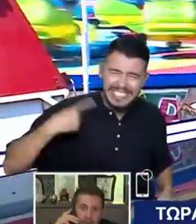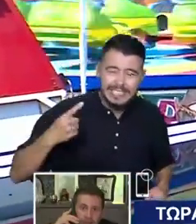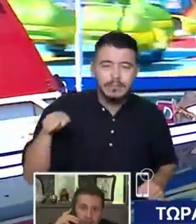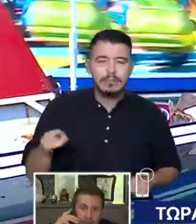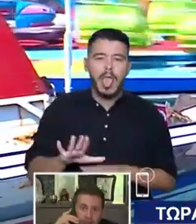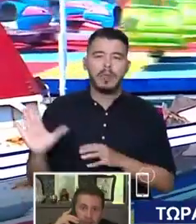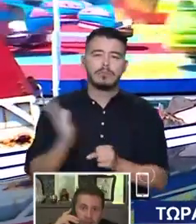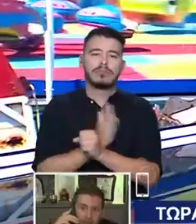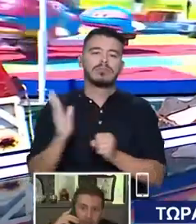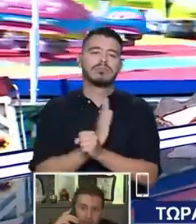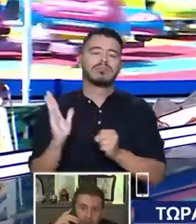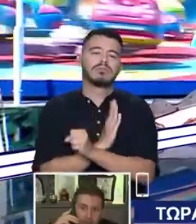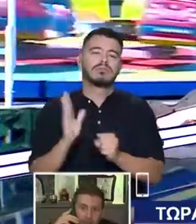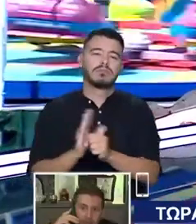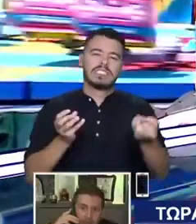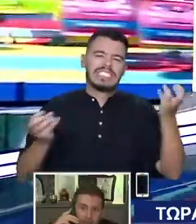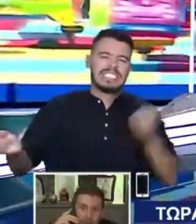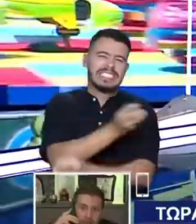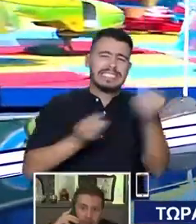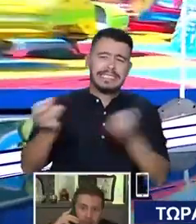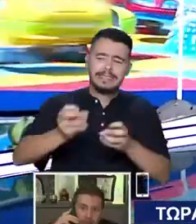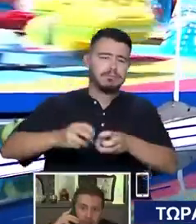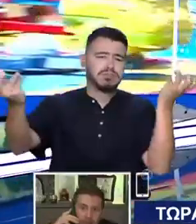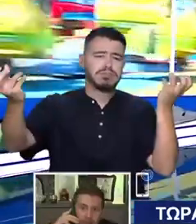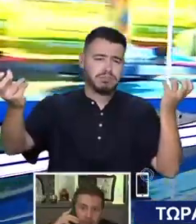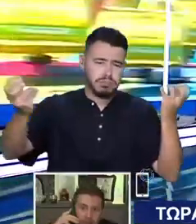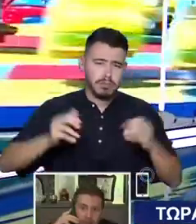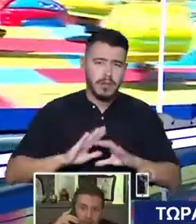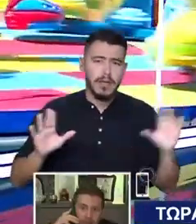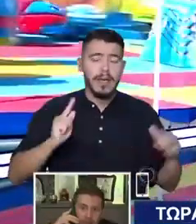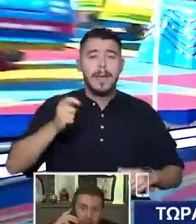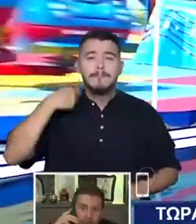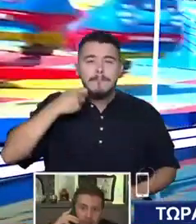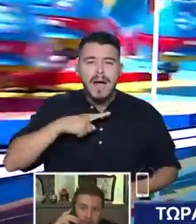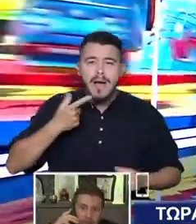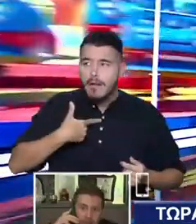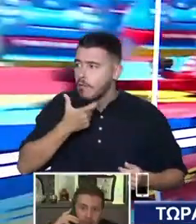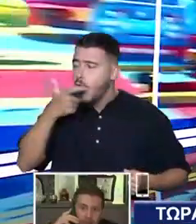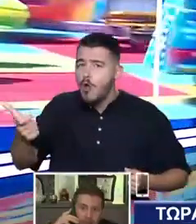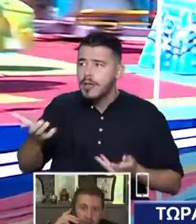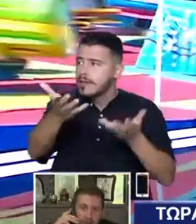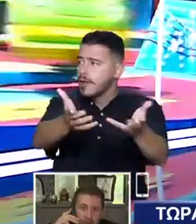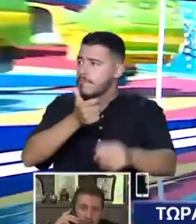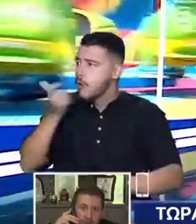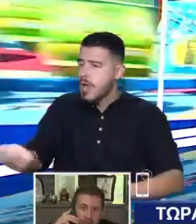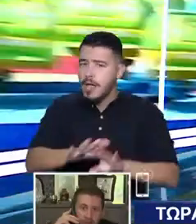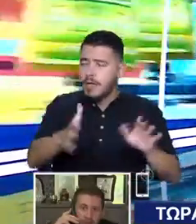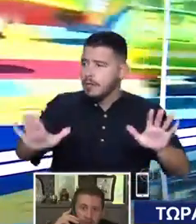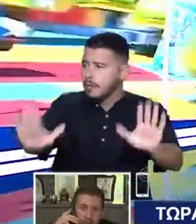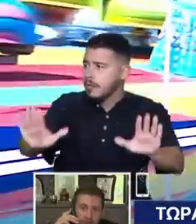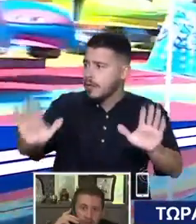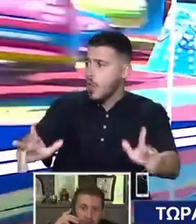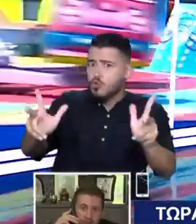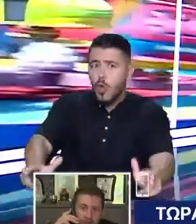πούμε αμαξίδιο. Αυτός ήταν ο λόγος. Η μητέρα τσίριζε από κάτω. Τσίριζε, χαμήλωσε το και της έκανε με το